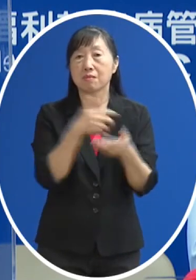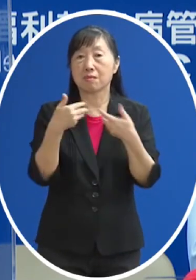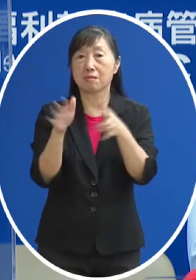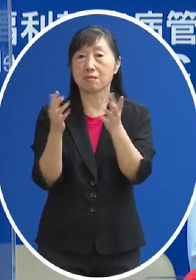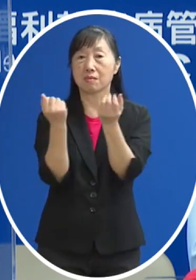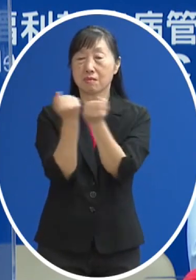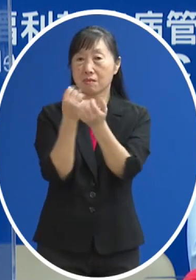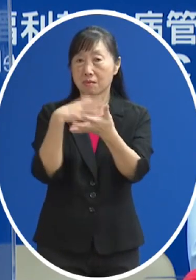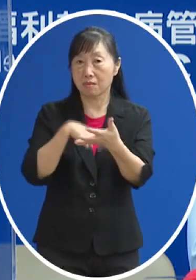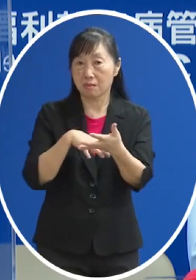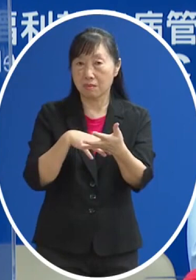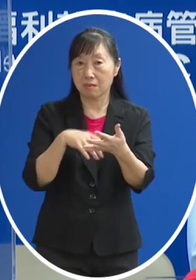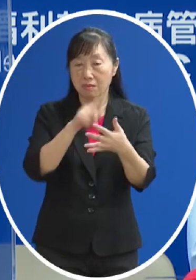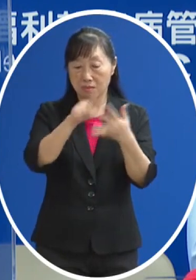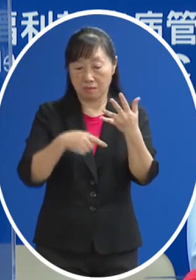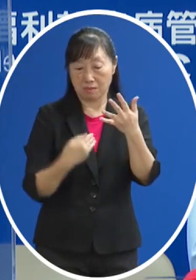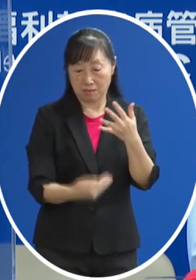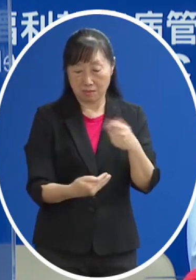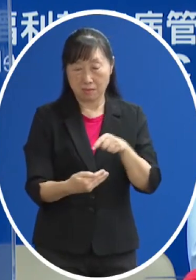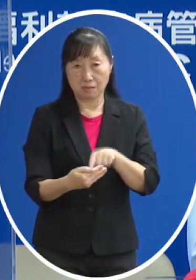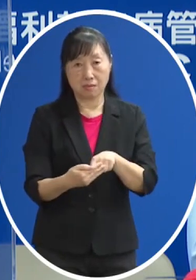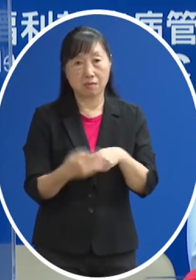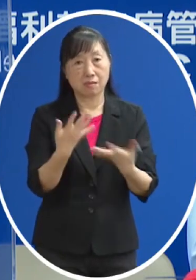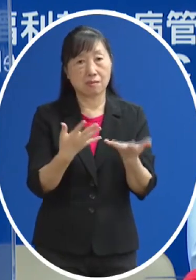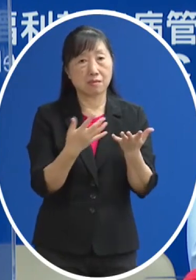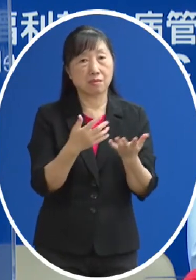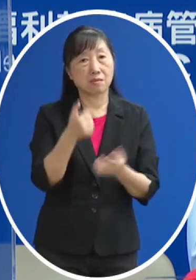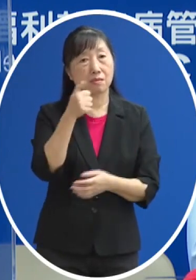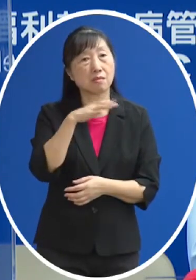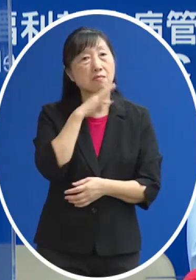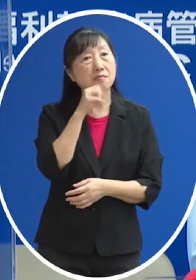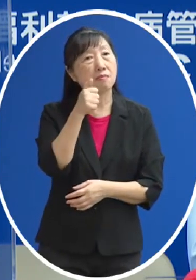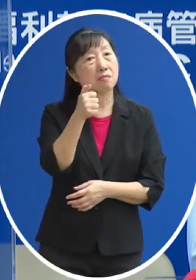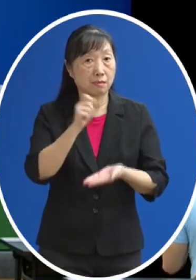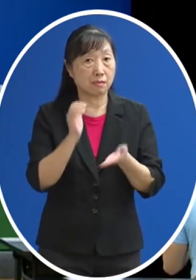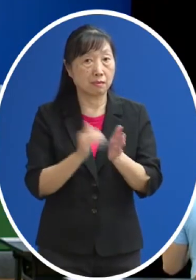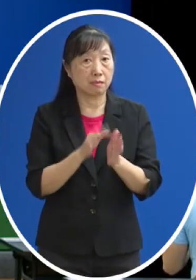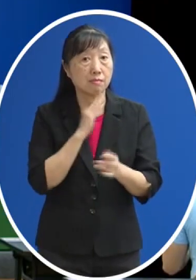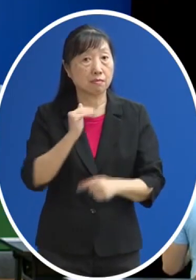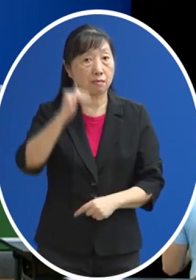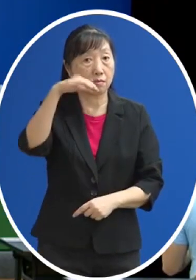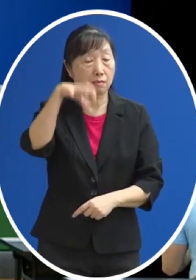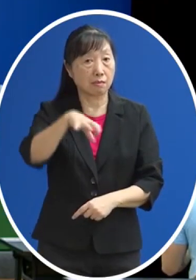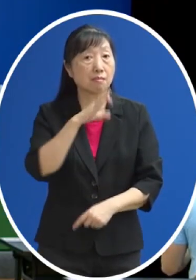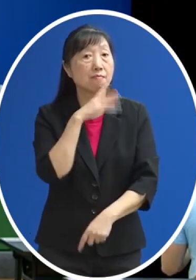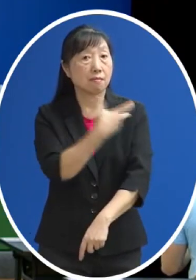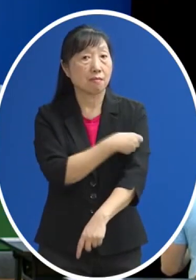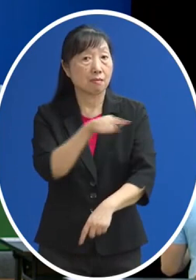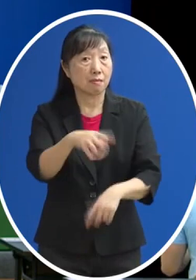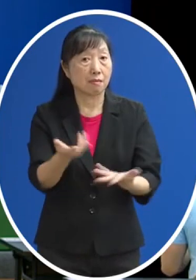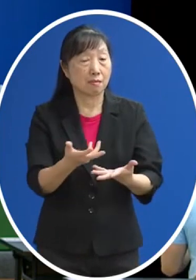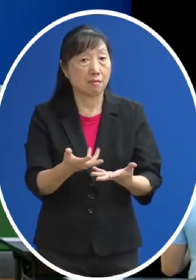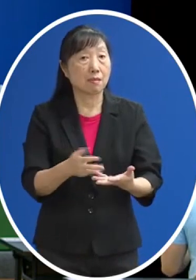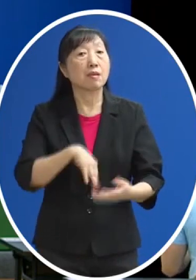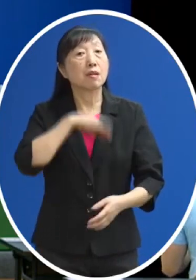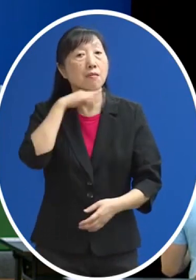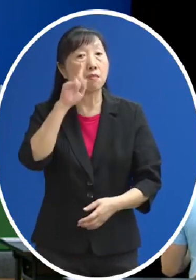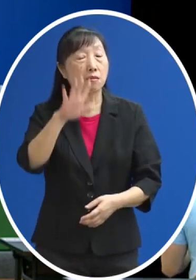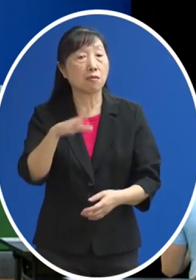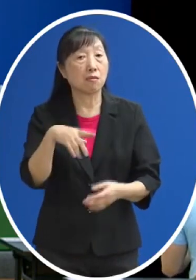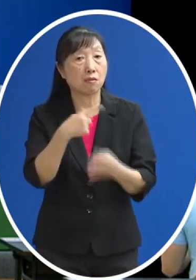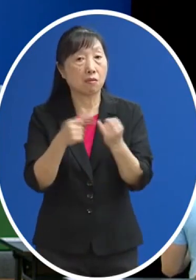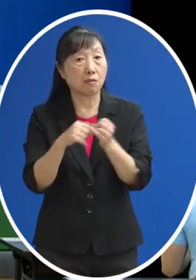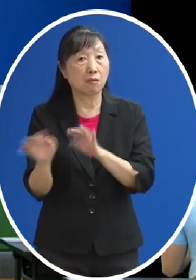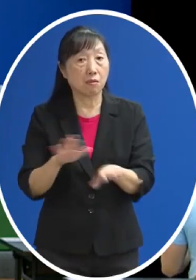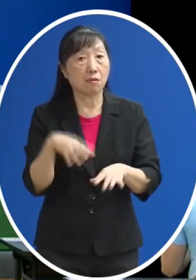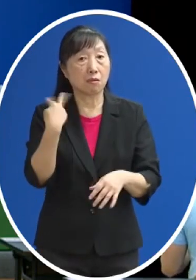打第9类的，打到大概50多岁的人。 高端疫苗的部分嘛，会等到一定的量，然后才会放到